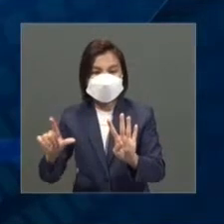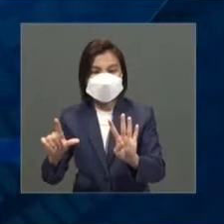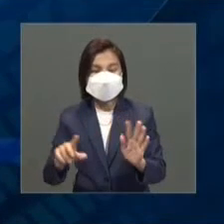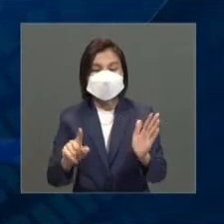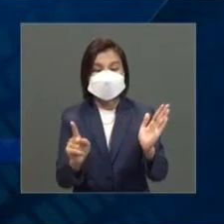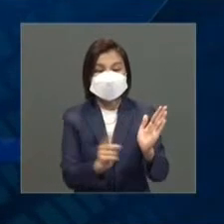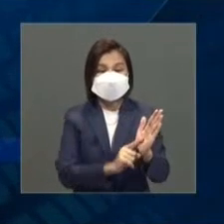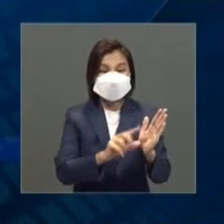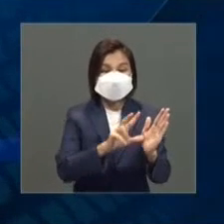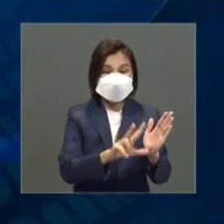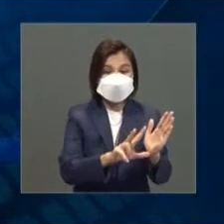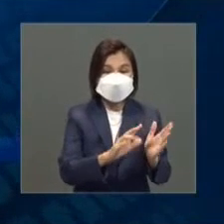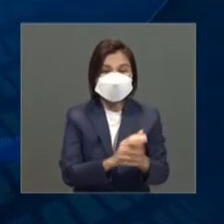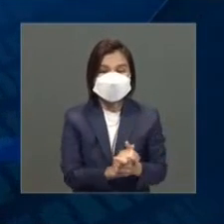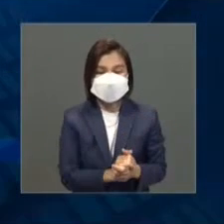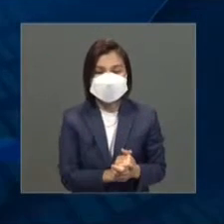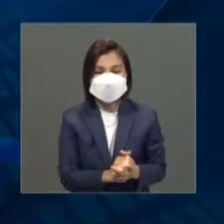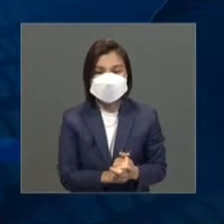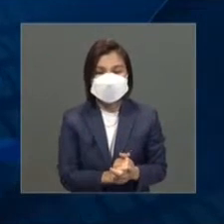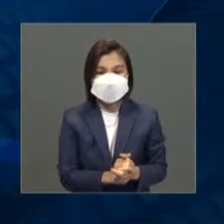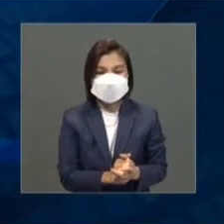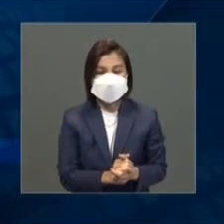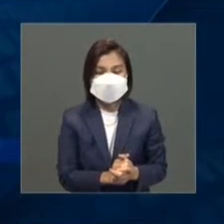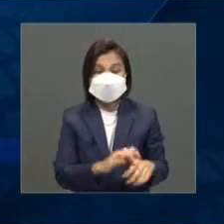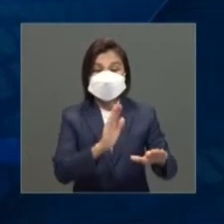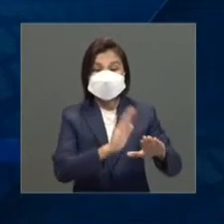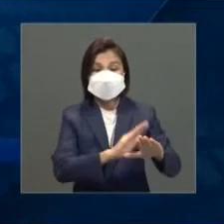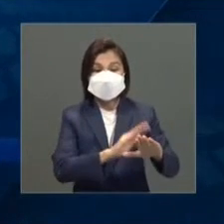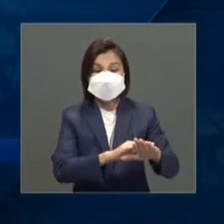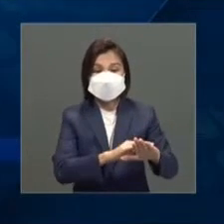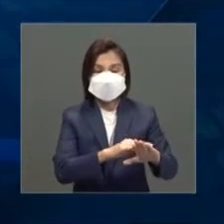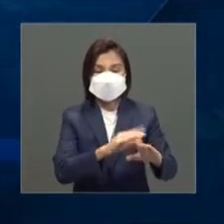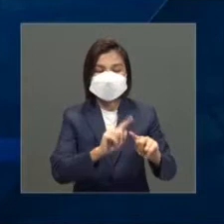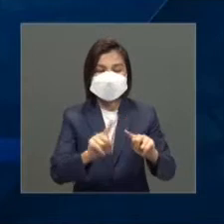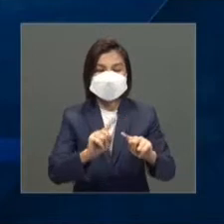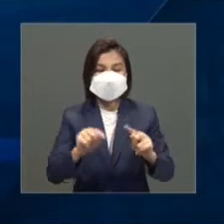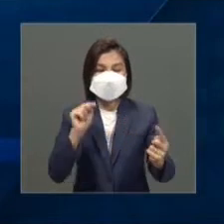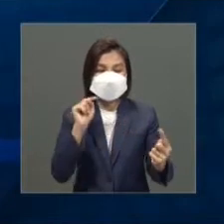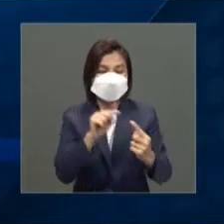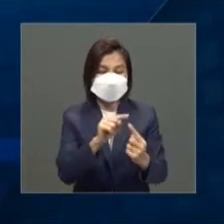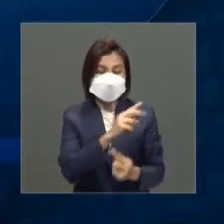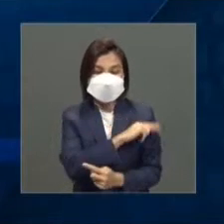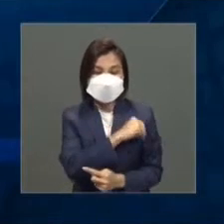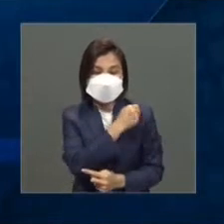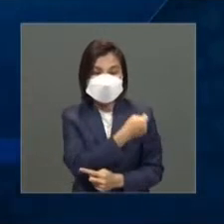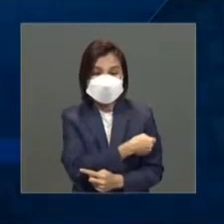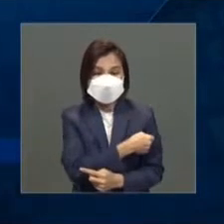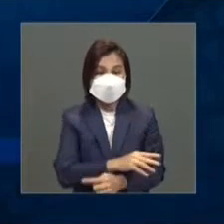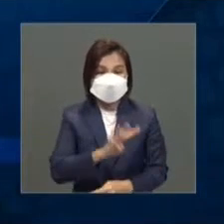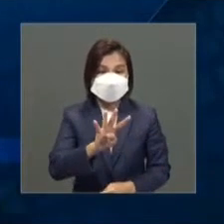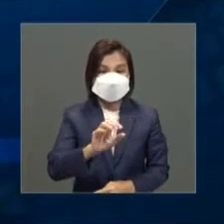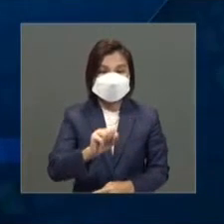นะครับซึ่งก็จะเป็นเรื่องของการกระตุ้นในบุคลากรการแพทย์นะครับก็